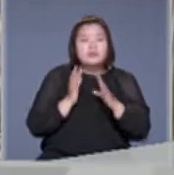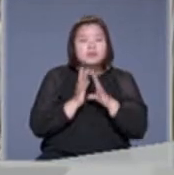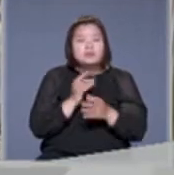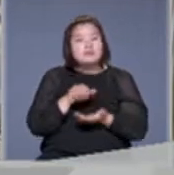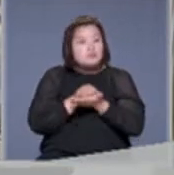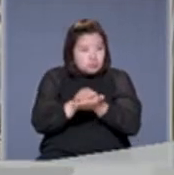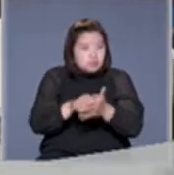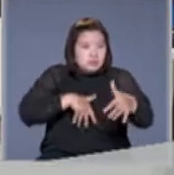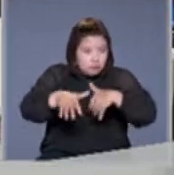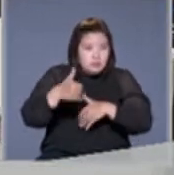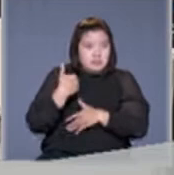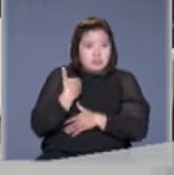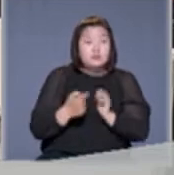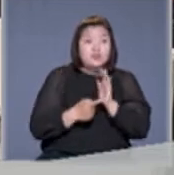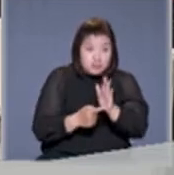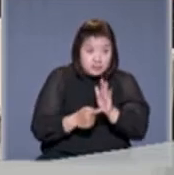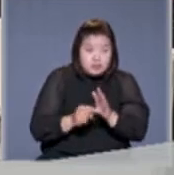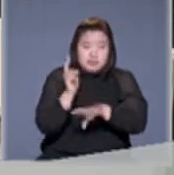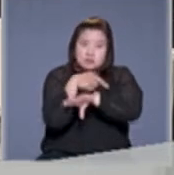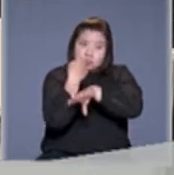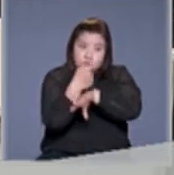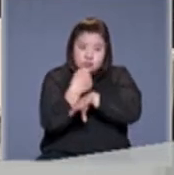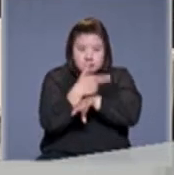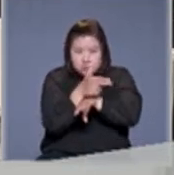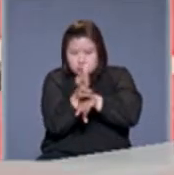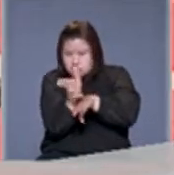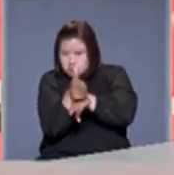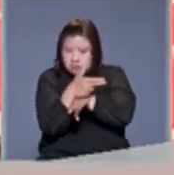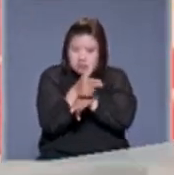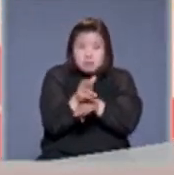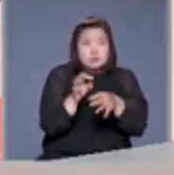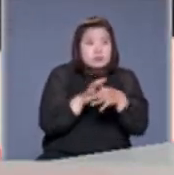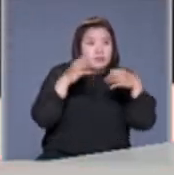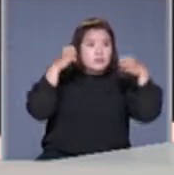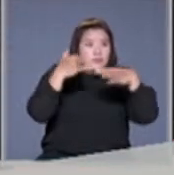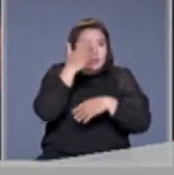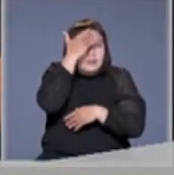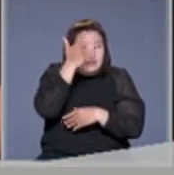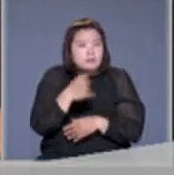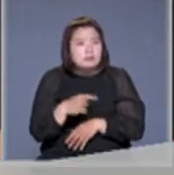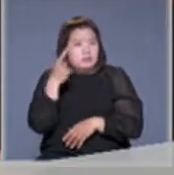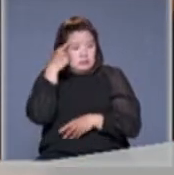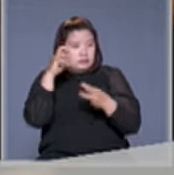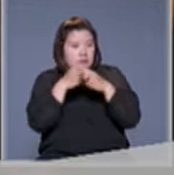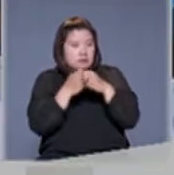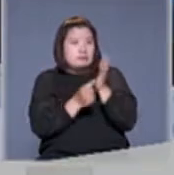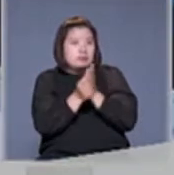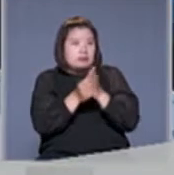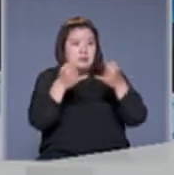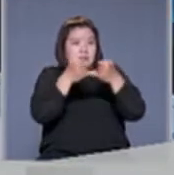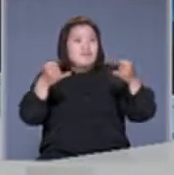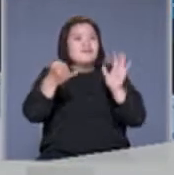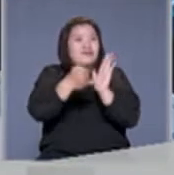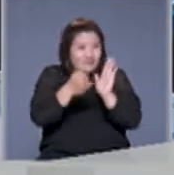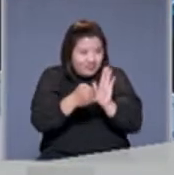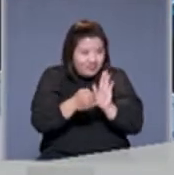ยอาทิโดรนตรวจสอบระบบไฟฟ้าความร้อนผิดปกติเพื่อให้ง่ายต่อการส่งพนักงานขึ้นไปแก้ไขได้ตรงจุดชุดก